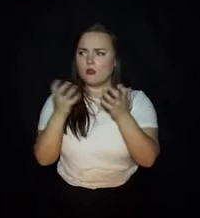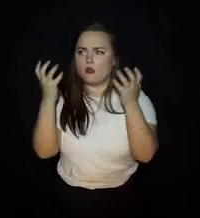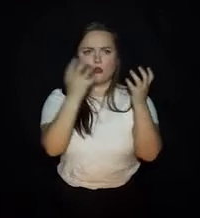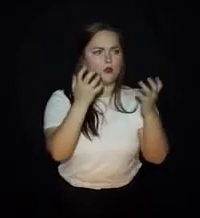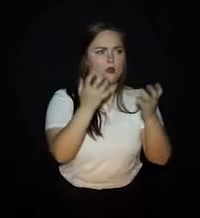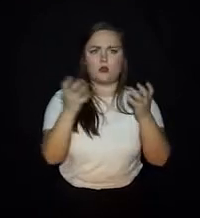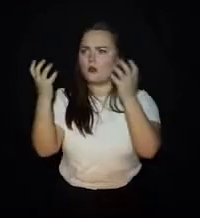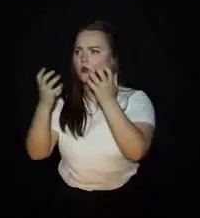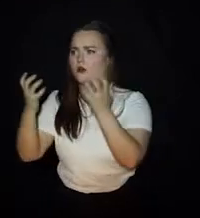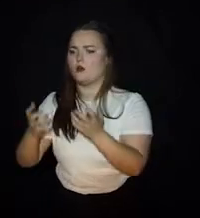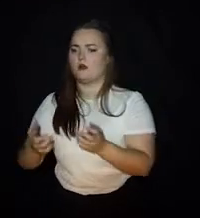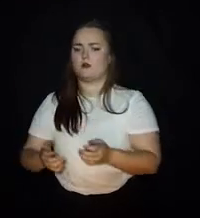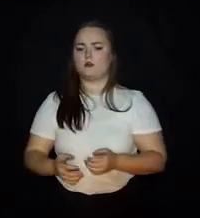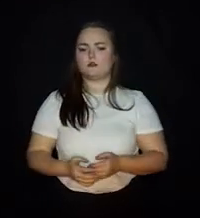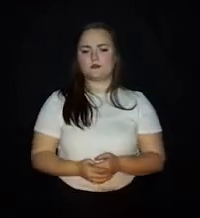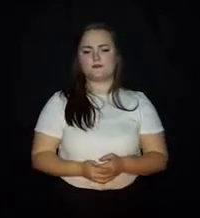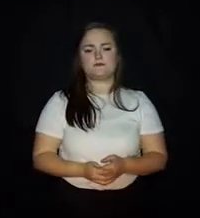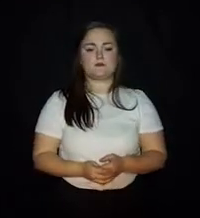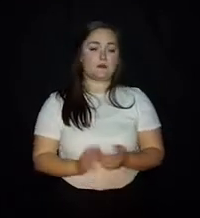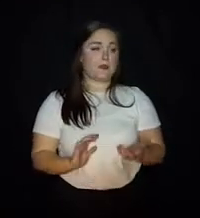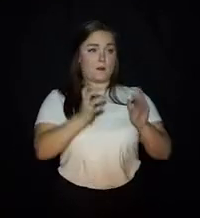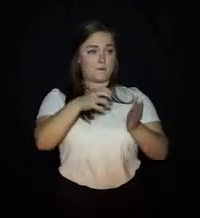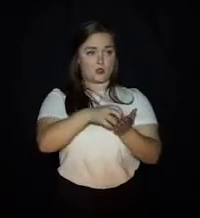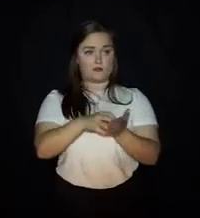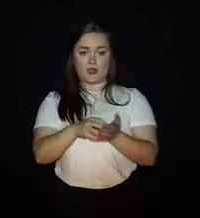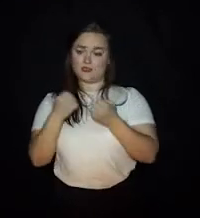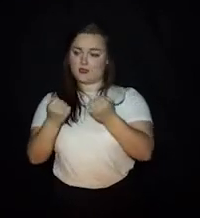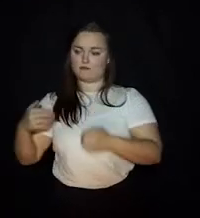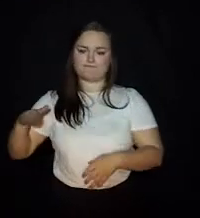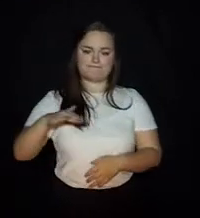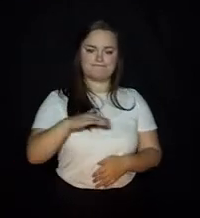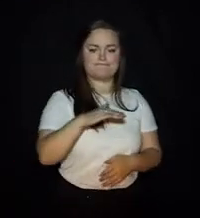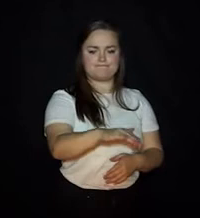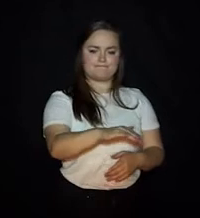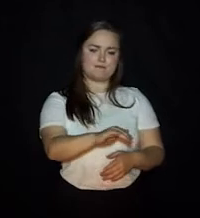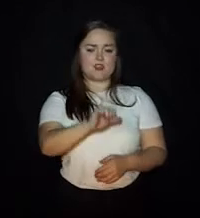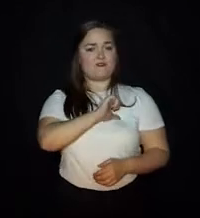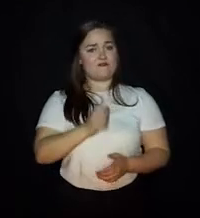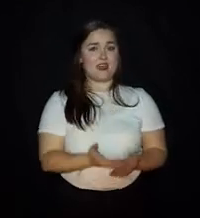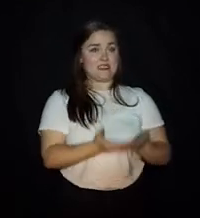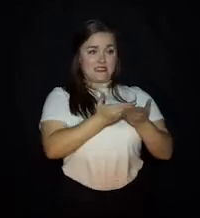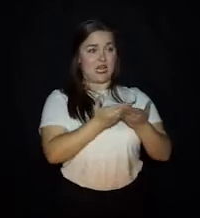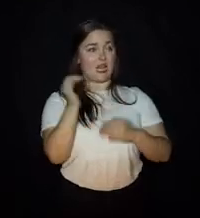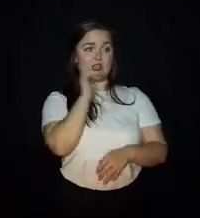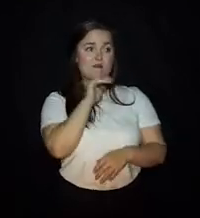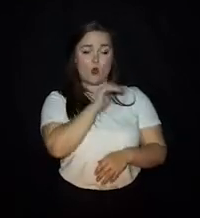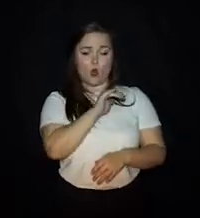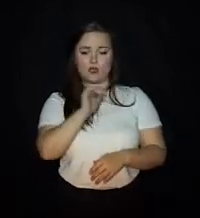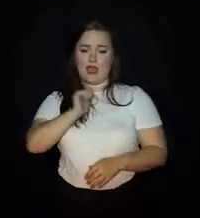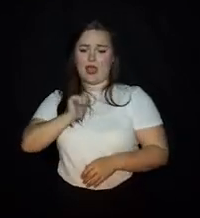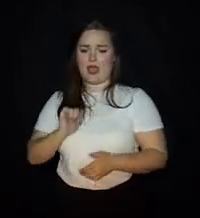eller hvor de skulle gjøre av seg. Brannvesenet gikk ut for å redde liv. De risikerte sitt eget liv for å redde